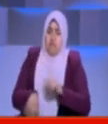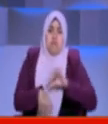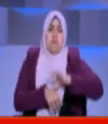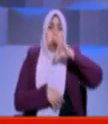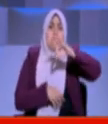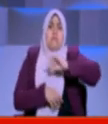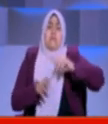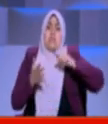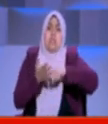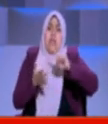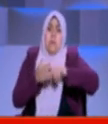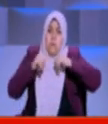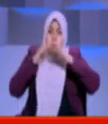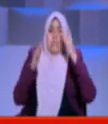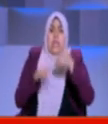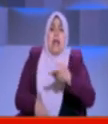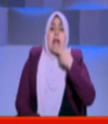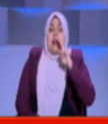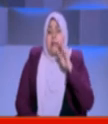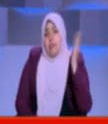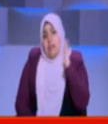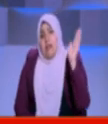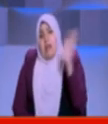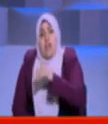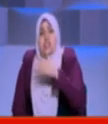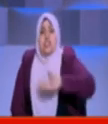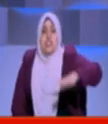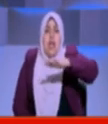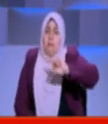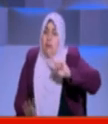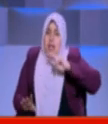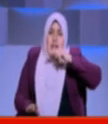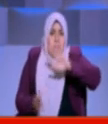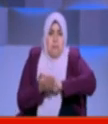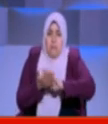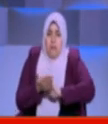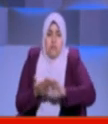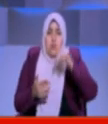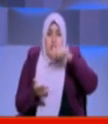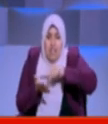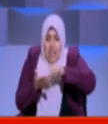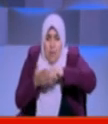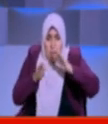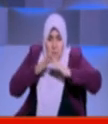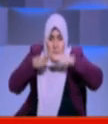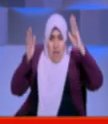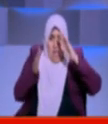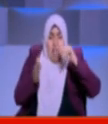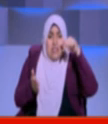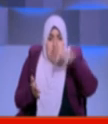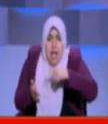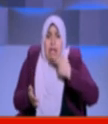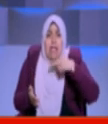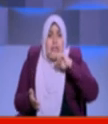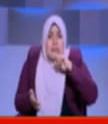مبكرة، فهذه الضحك على دخول الشعب العراقي جملة وتفصيلا. الانتخابات المبكرة لا يمكن إجراءها،